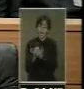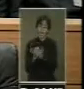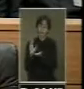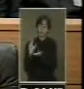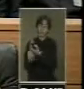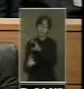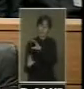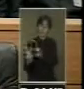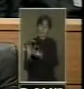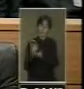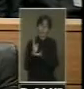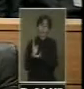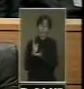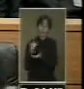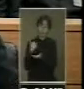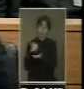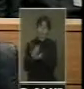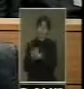ำบากครับ